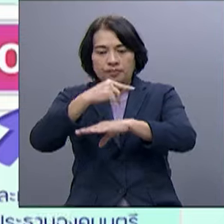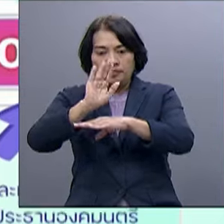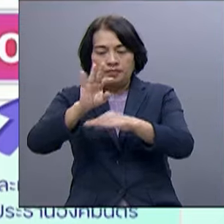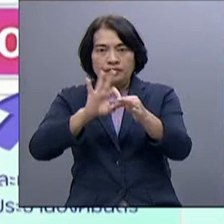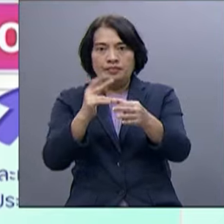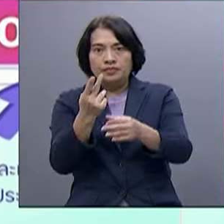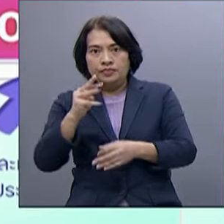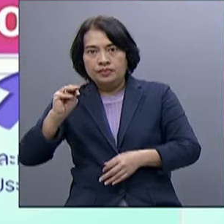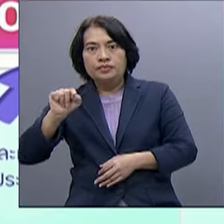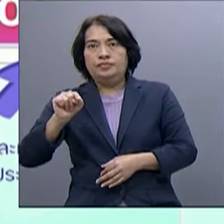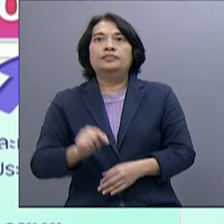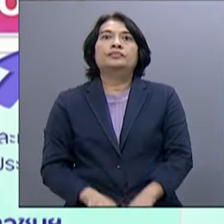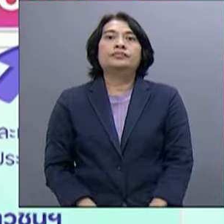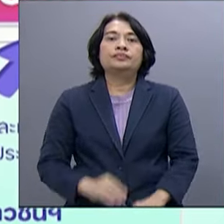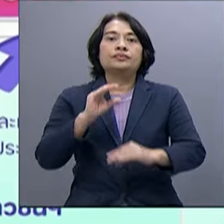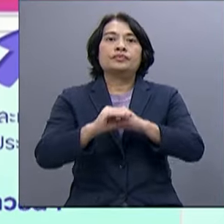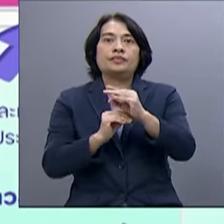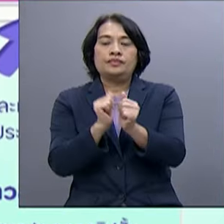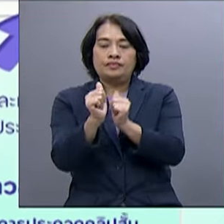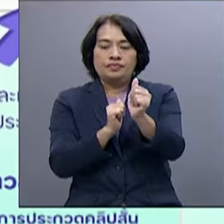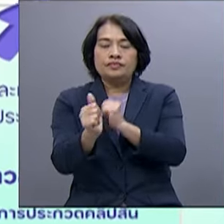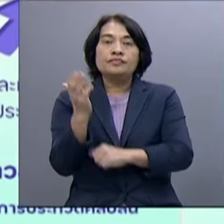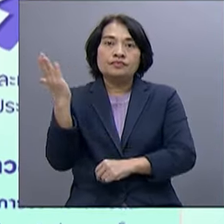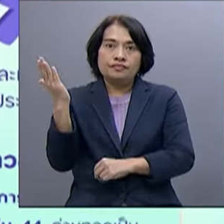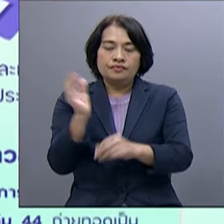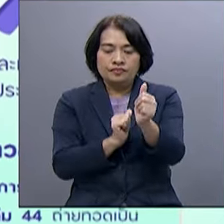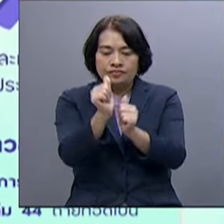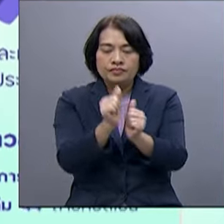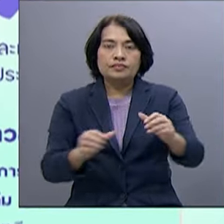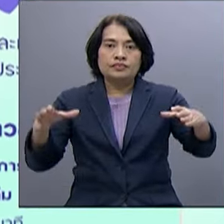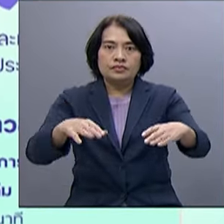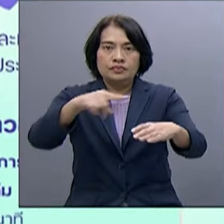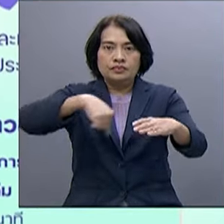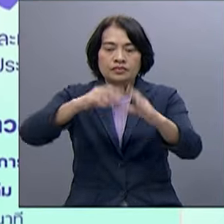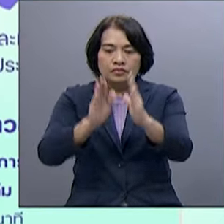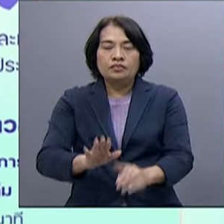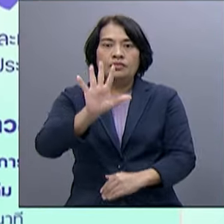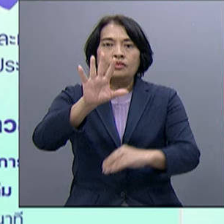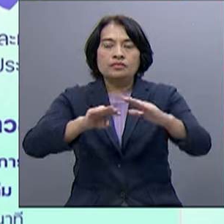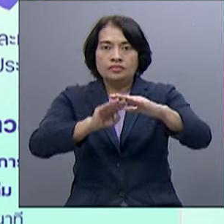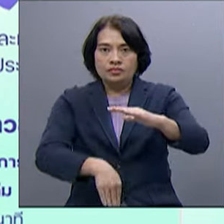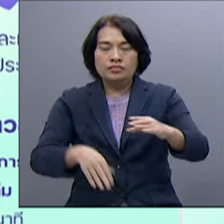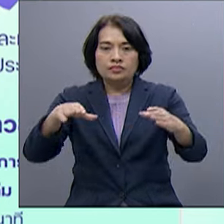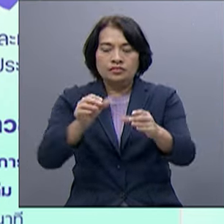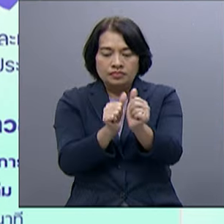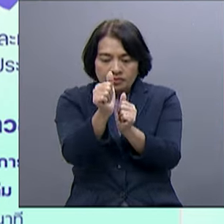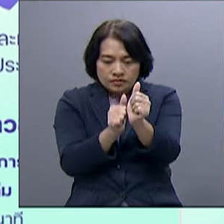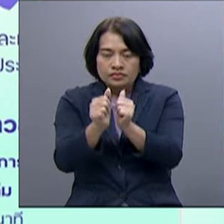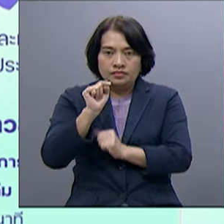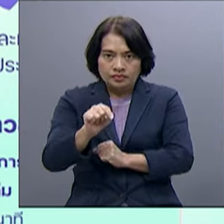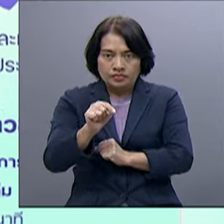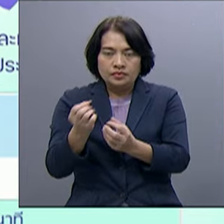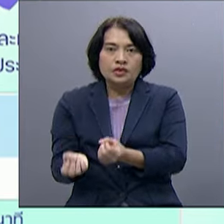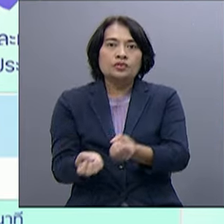รีซึ่งสำหรับโครงการประกวดนี้นะคะเป็นการประกวดประเภททีมทีมละไม่เกิน5คนโดย1ทีมสามารถส่ง